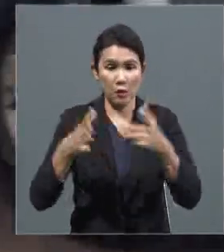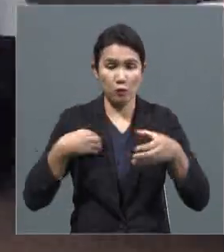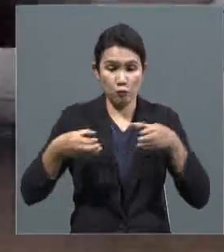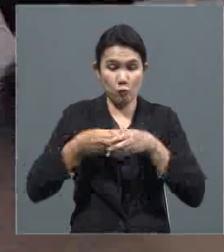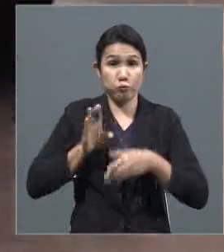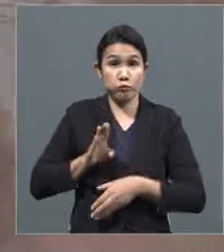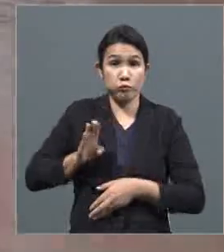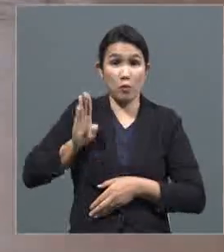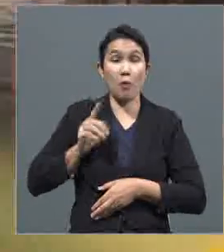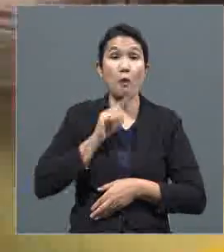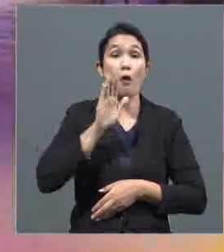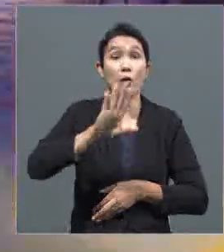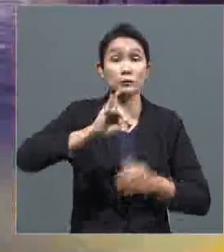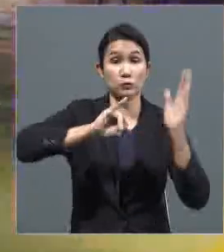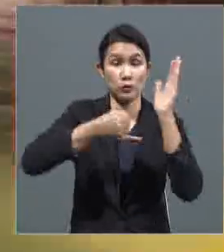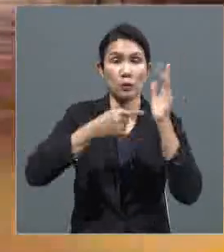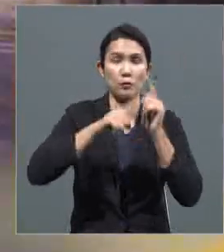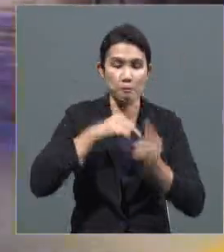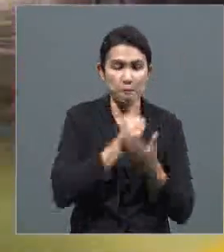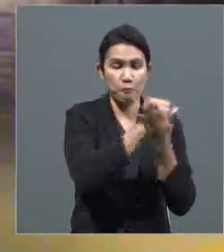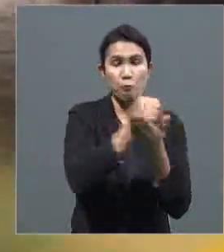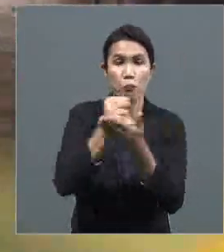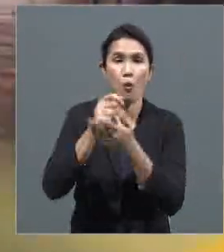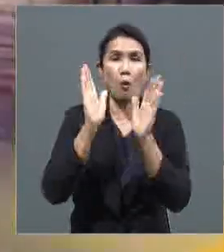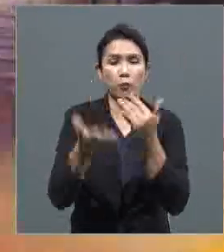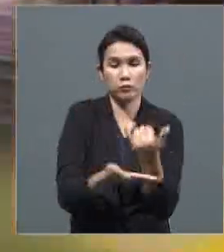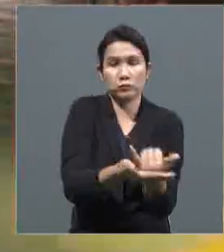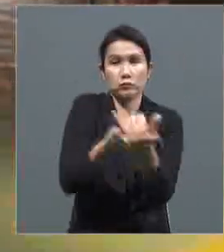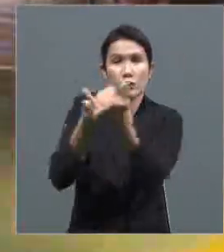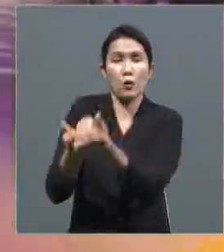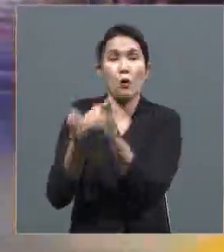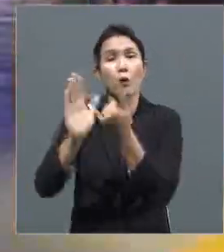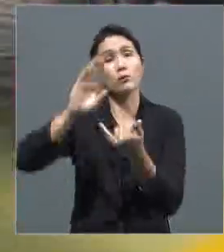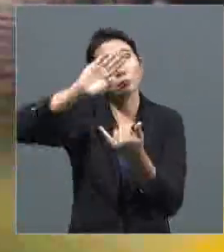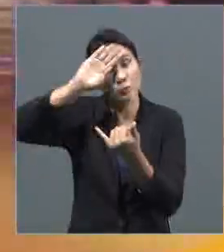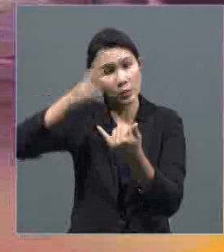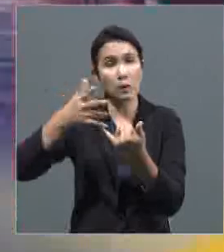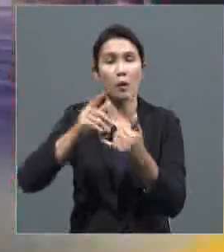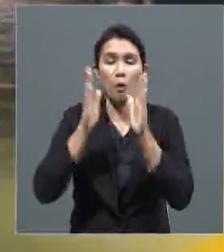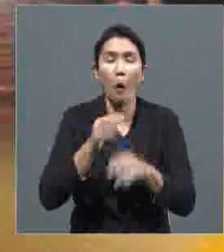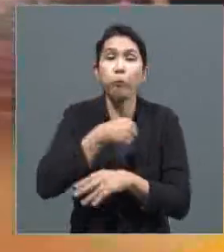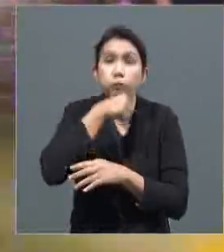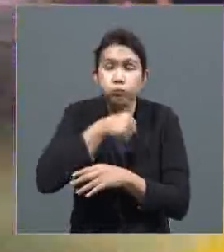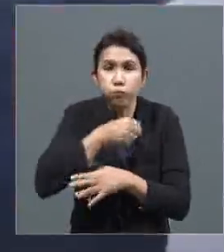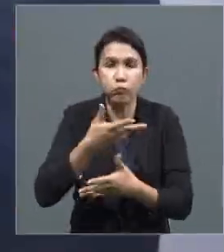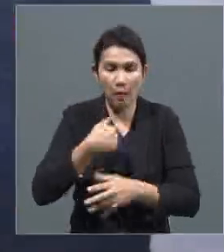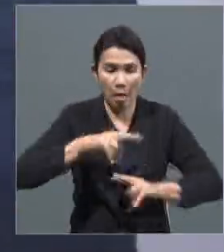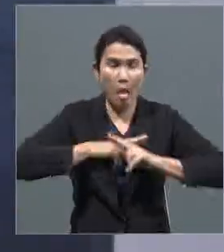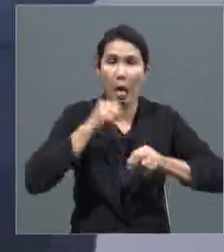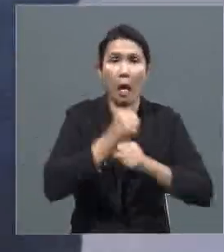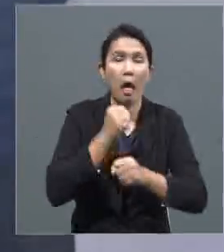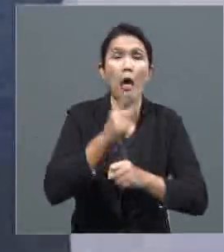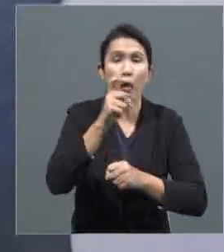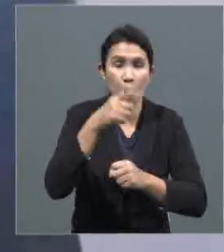ดน่านแล้วก็อาสากู้ภัยต่างๆได้ออกให้ความช่วยเหลือเคลื่อนย้ายผู้ป่วยติดเตียงแล้วก็ในส่วนของผู้สูงอายุที่ไม่สามารถช่วยเหลือตัวเอง